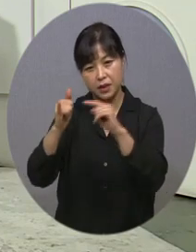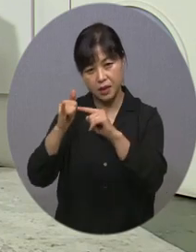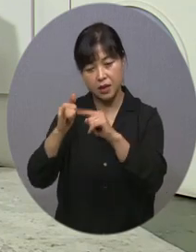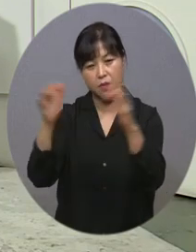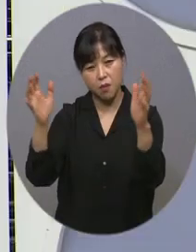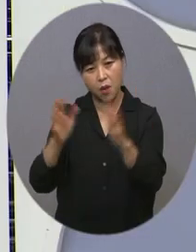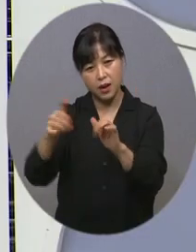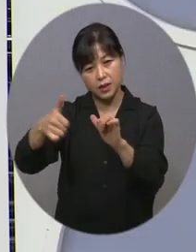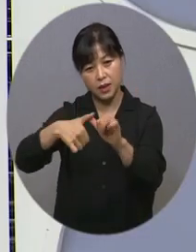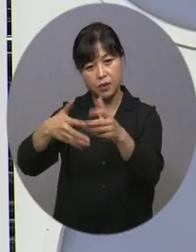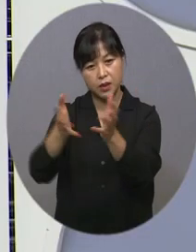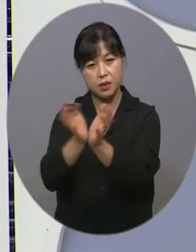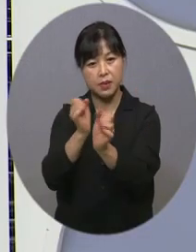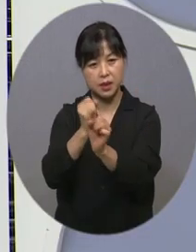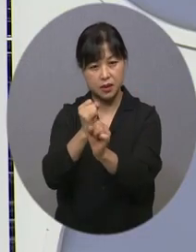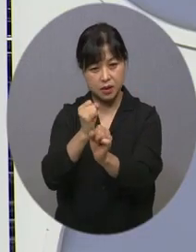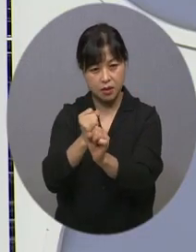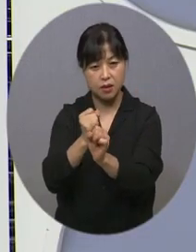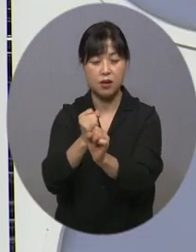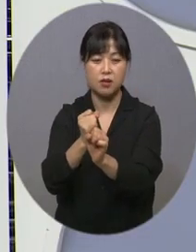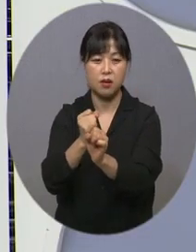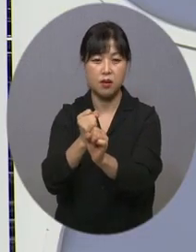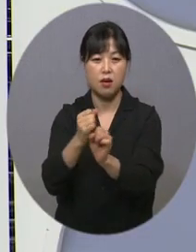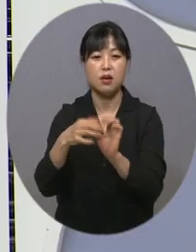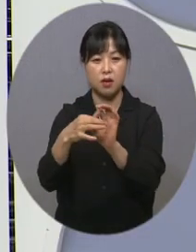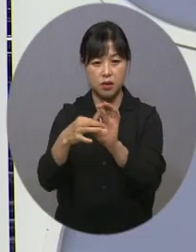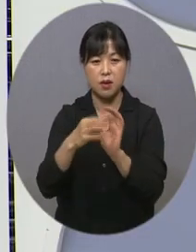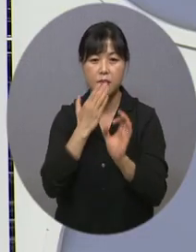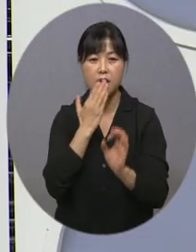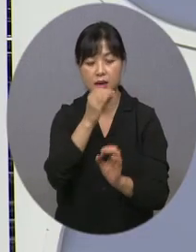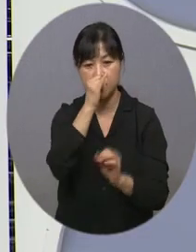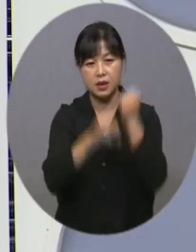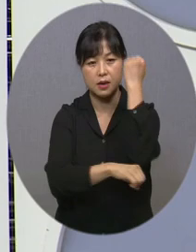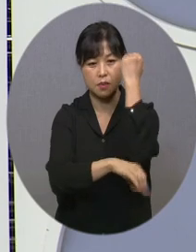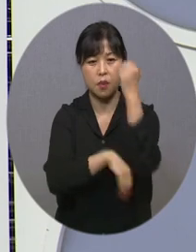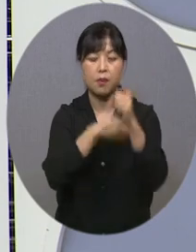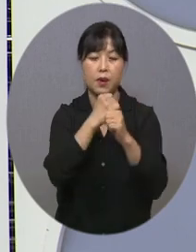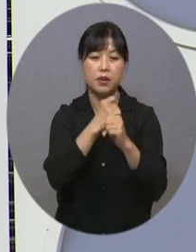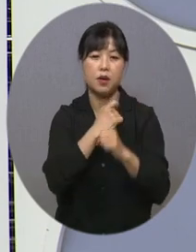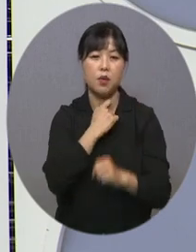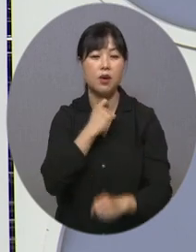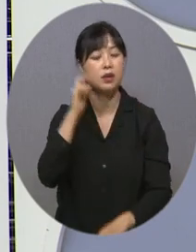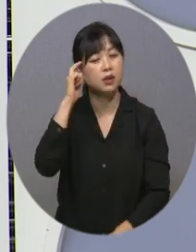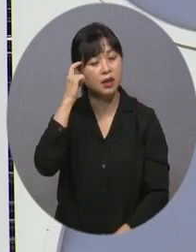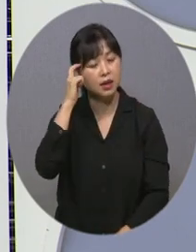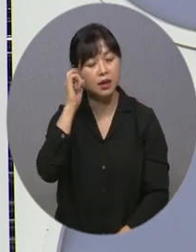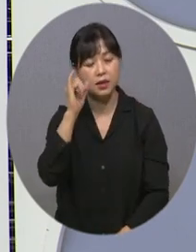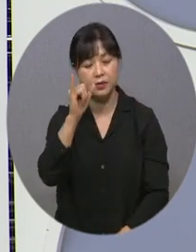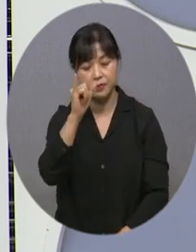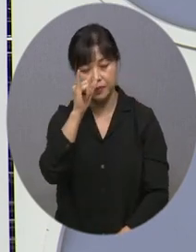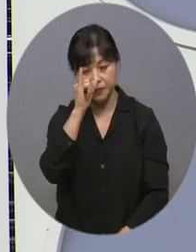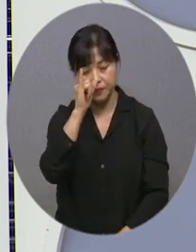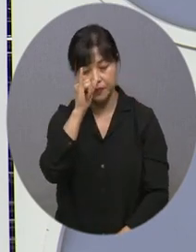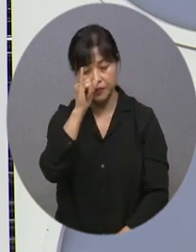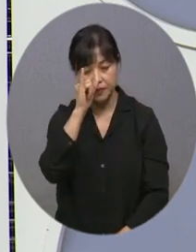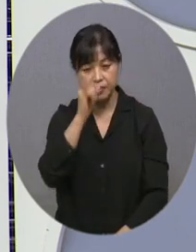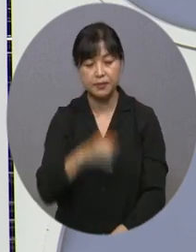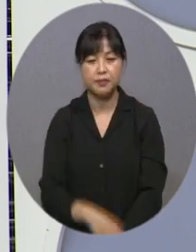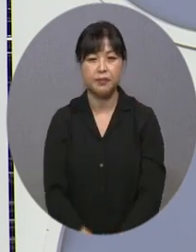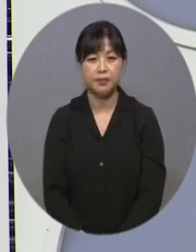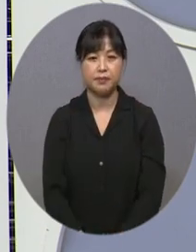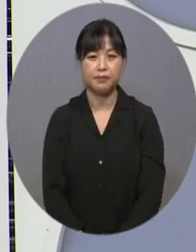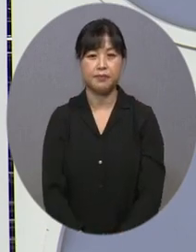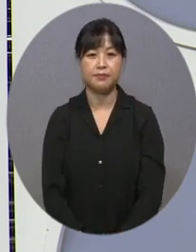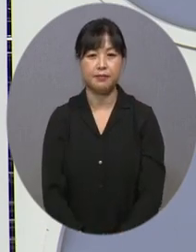해서 또 다른 우리 외교 자원으로 활용할 수 있는 기틀을 마련해야 되겠다. 그런 그 생각을